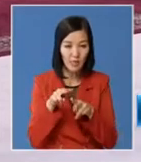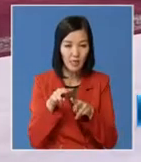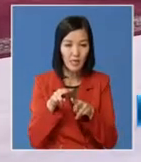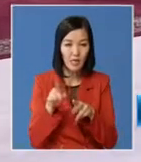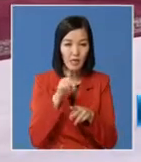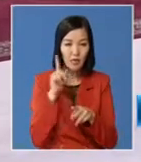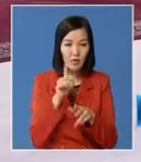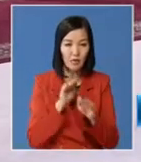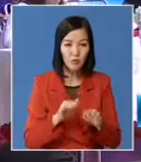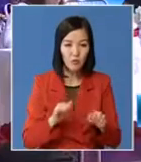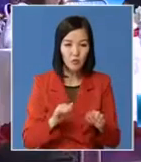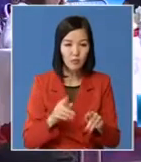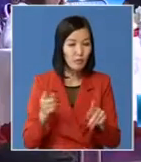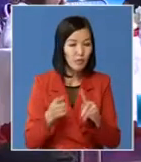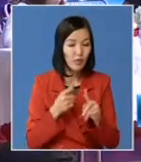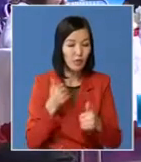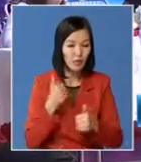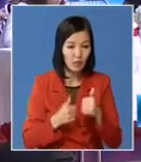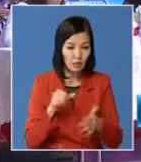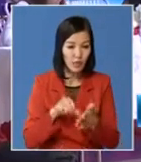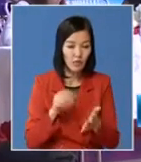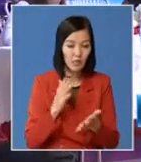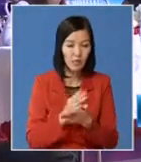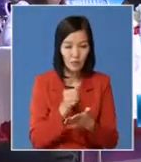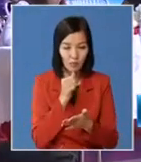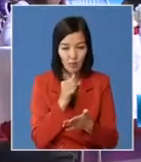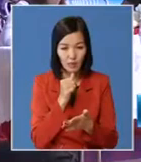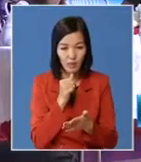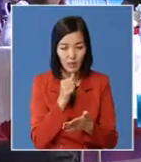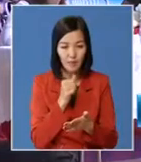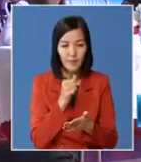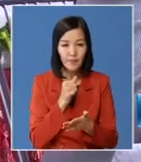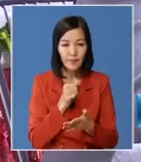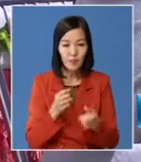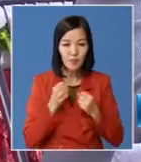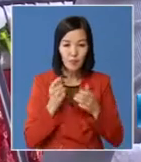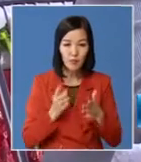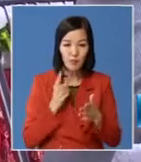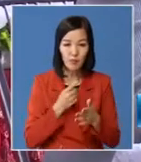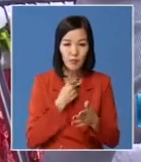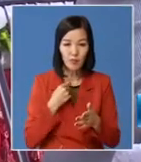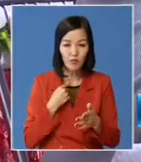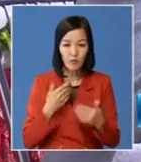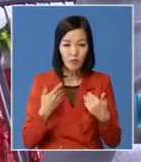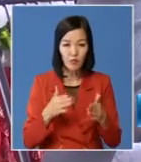жасөспірімдер үшін бұл өміріндегі алғашқы жарысы. Олардың бір тобын еліміздің спорт шебері Талдықорған мектебінің түлегі